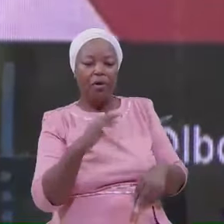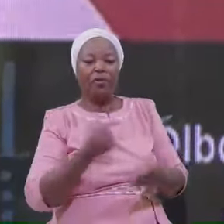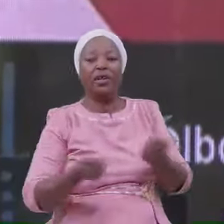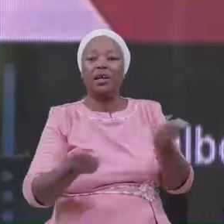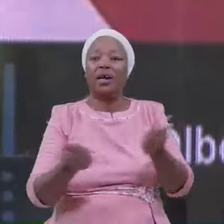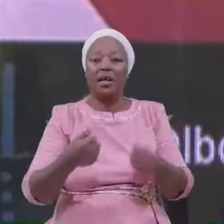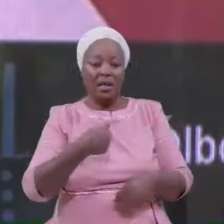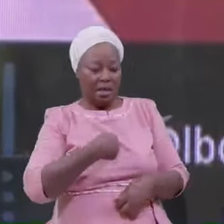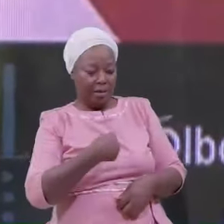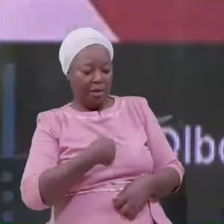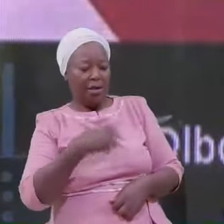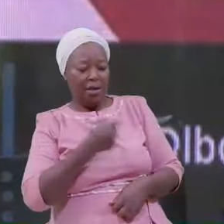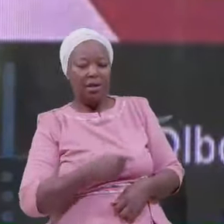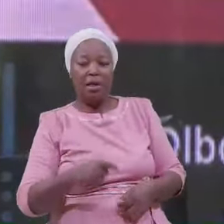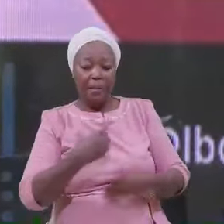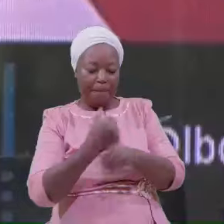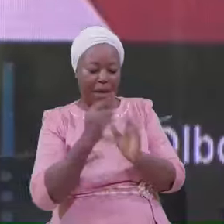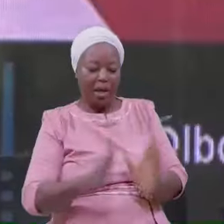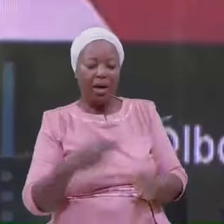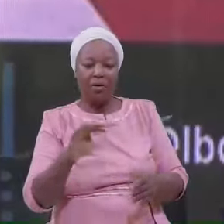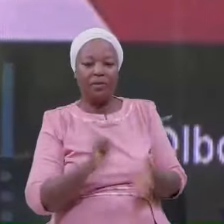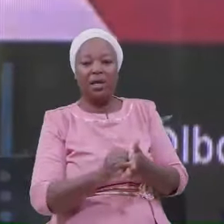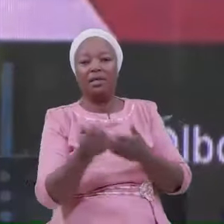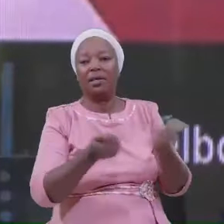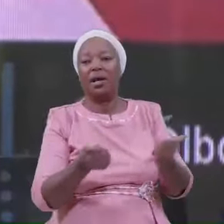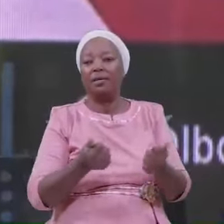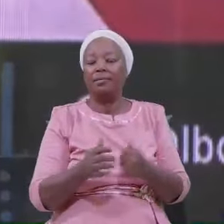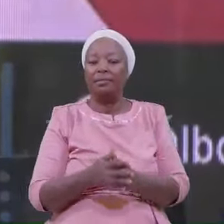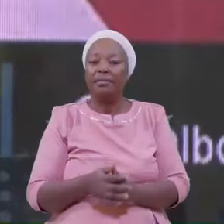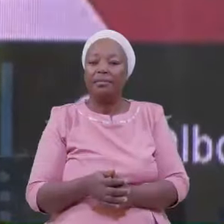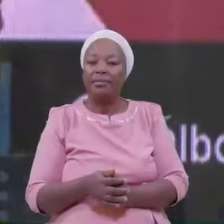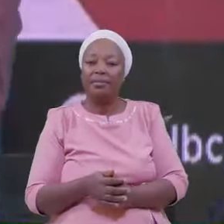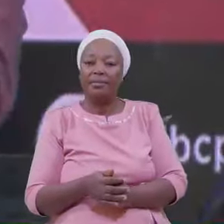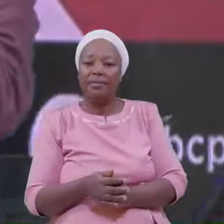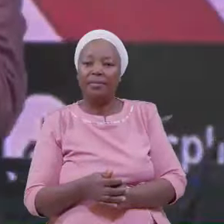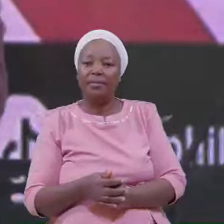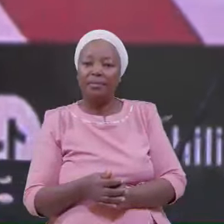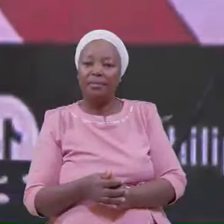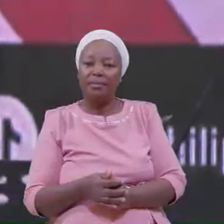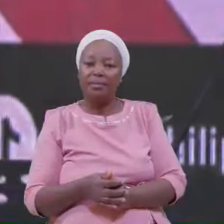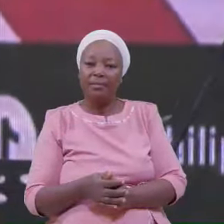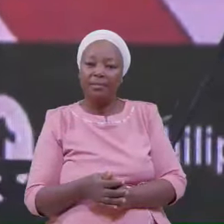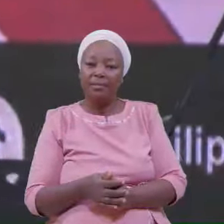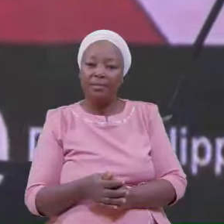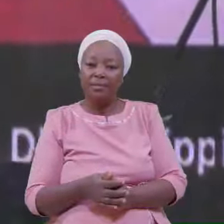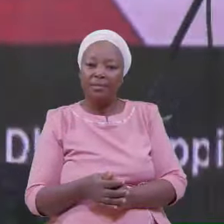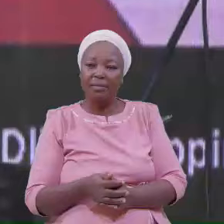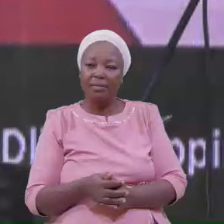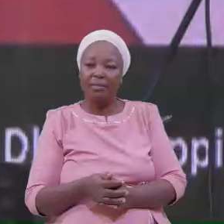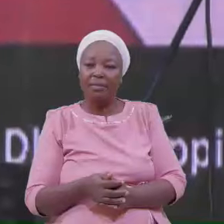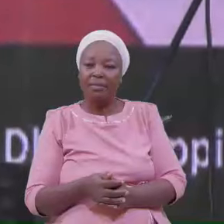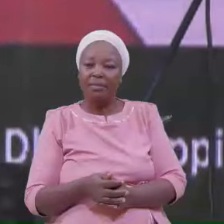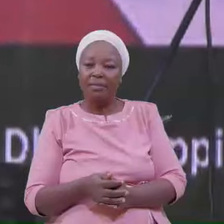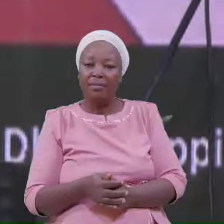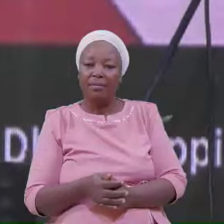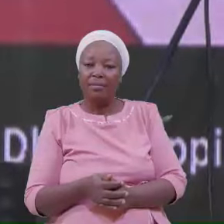the manufacturer. Ako ang gumawa ng sasakyan mo. Ako ang nagmanufacture ng kotse